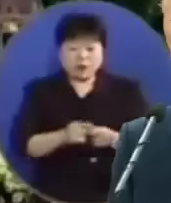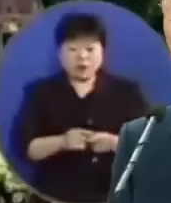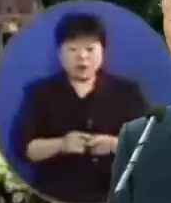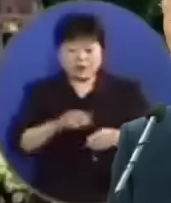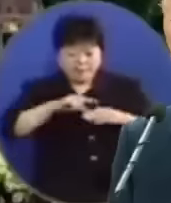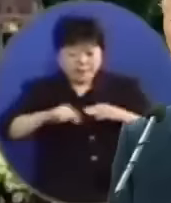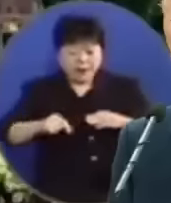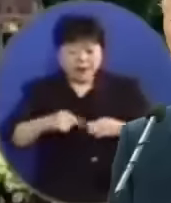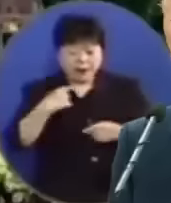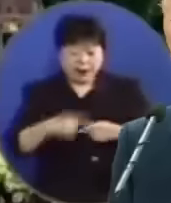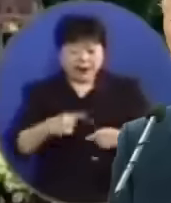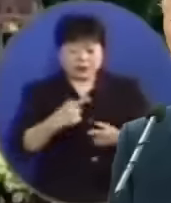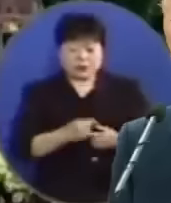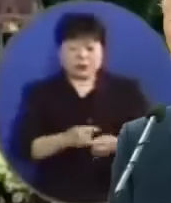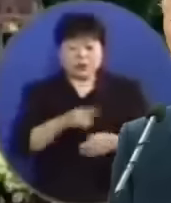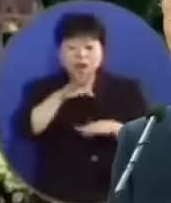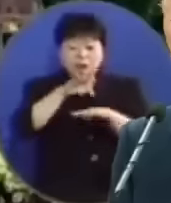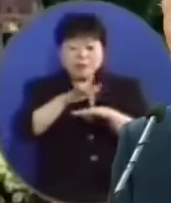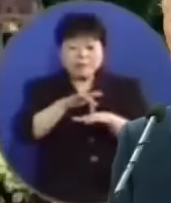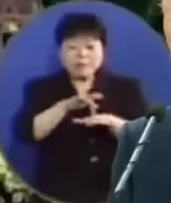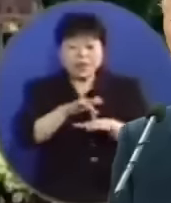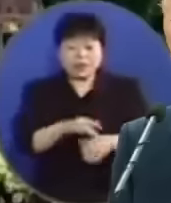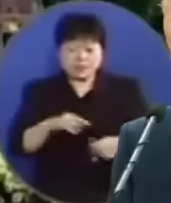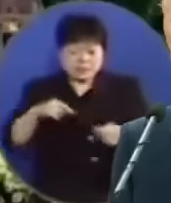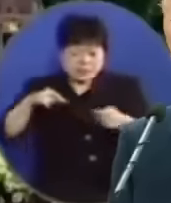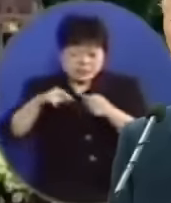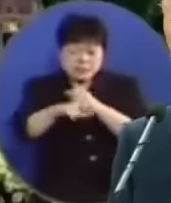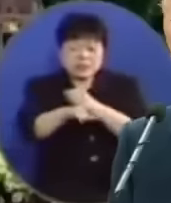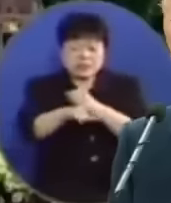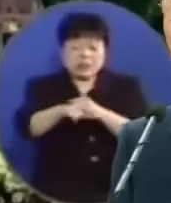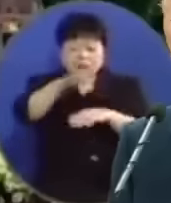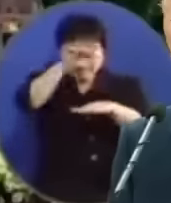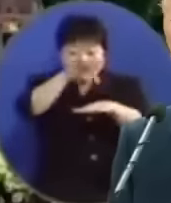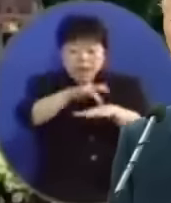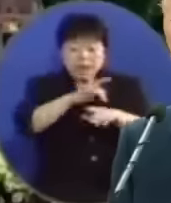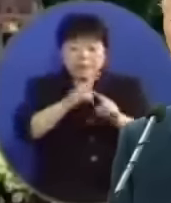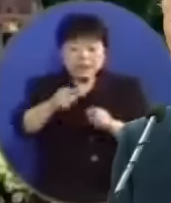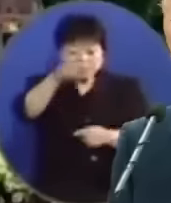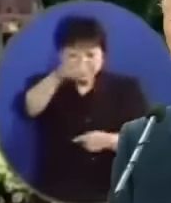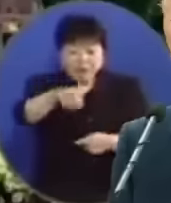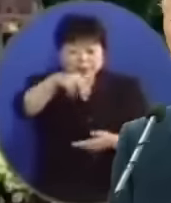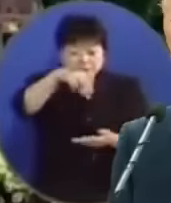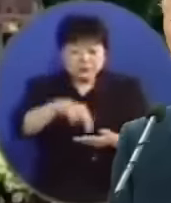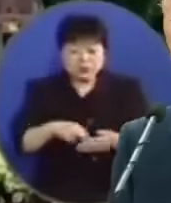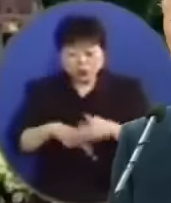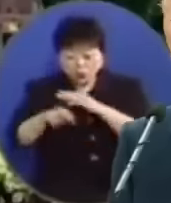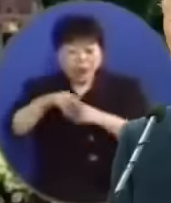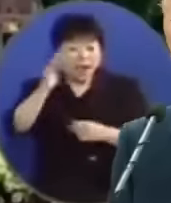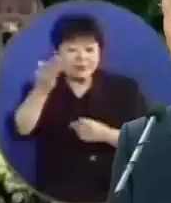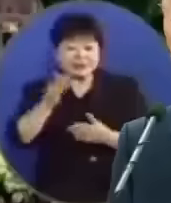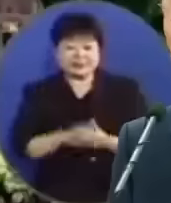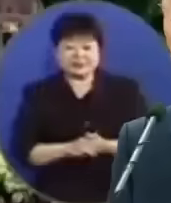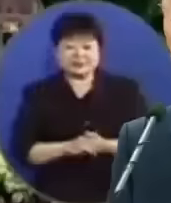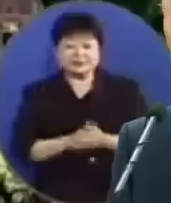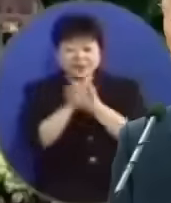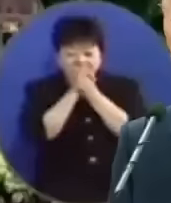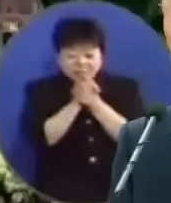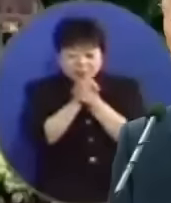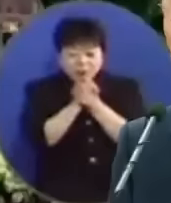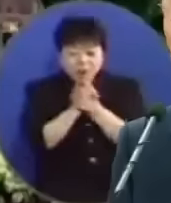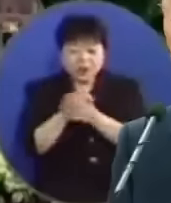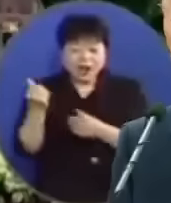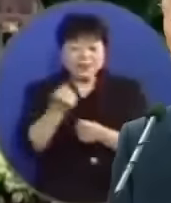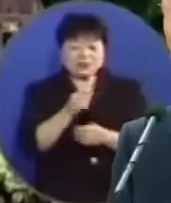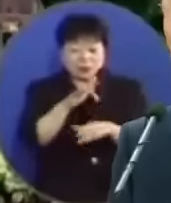금과 같습니다. 마귀의 염통을 찌릅니다. 그러므로 마귀는 말씀 앞에서 물러가는 것입니다. 그 다음 기도로서